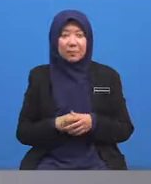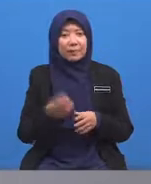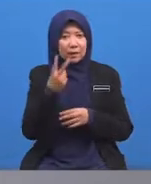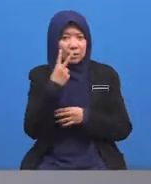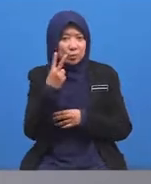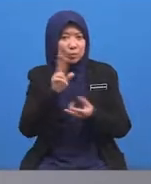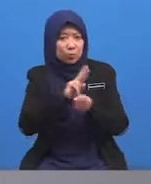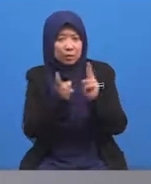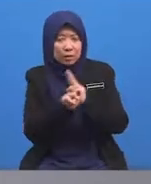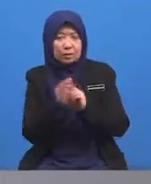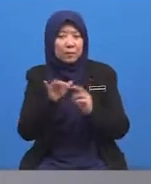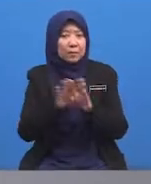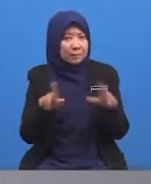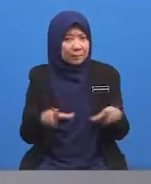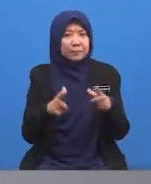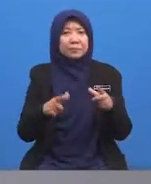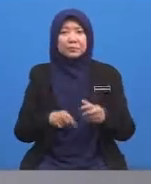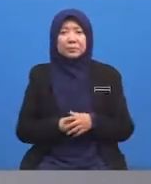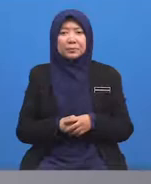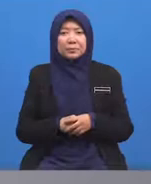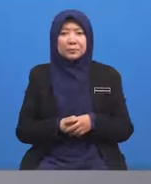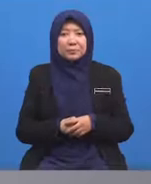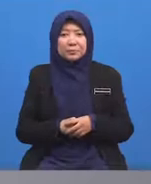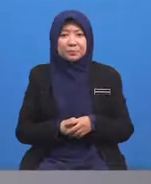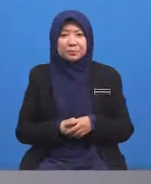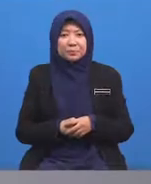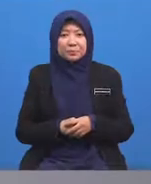perhatikan perubahan yang berlaku.